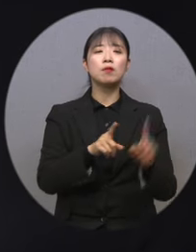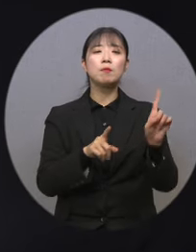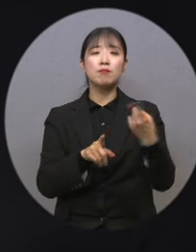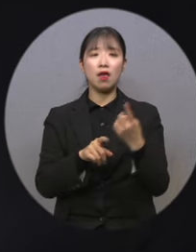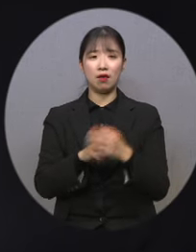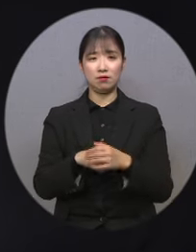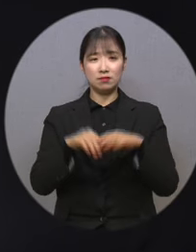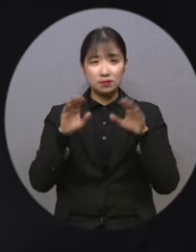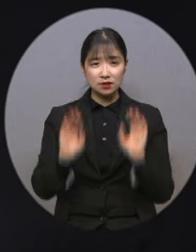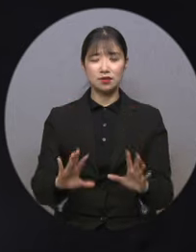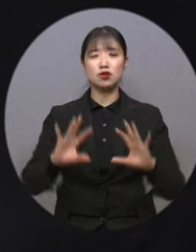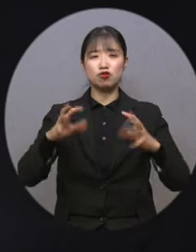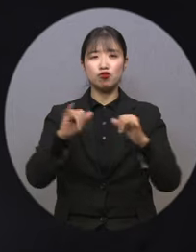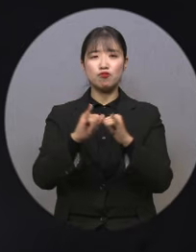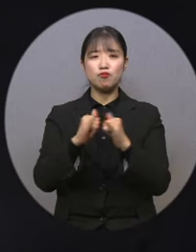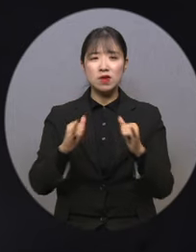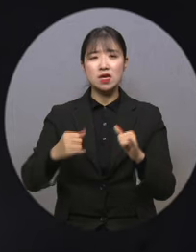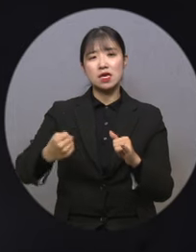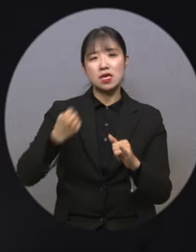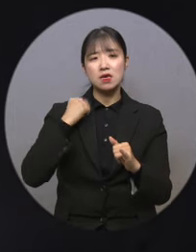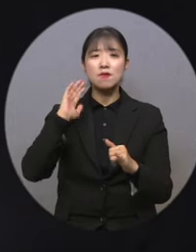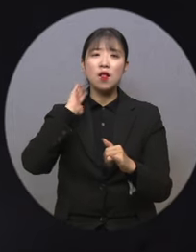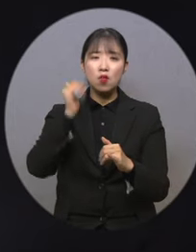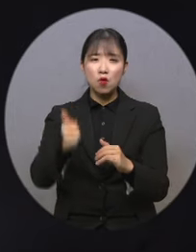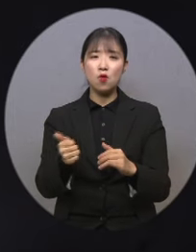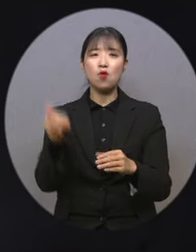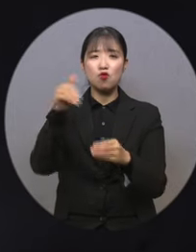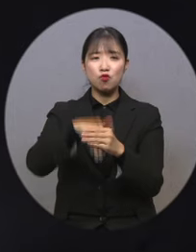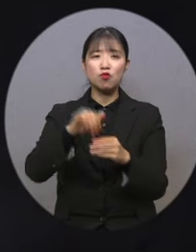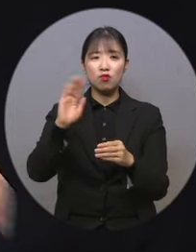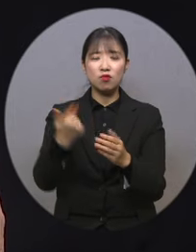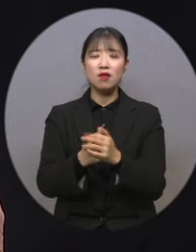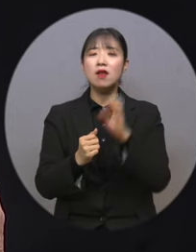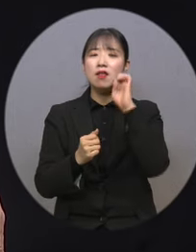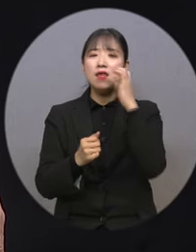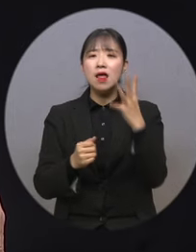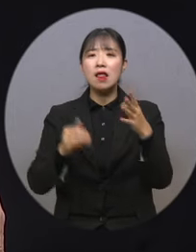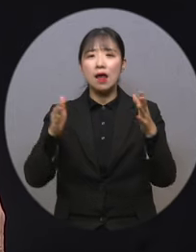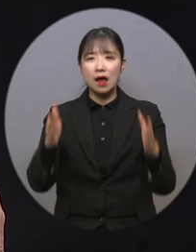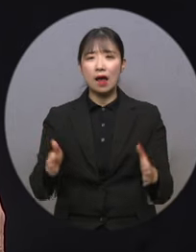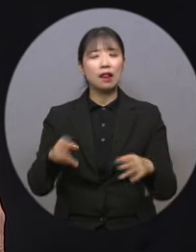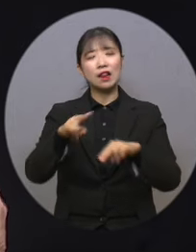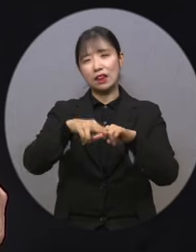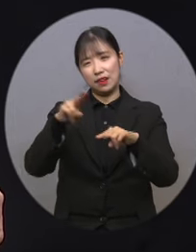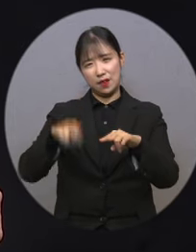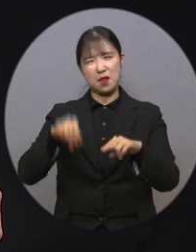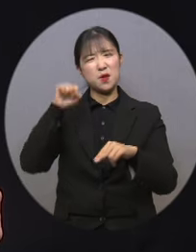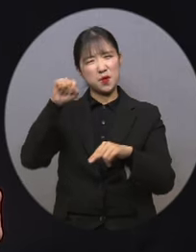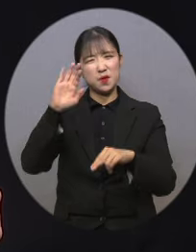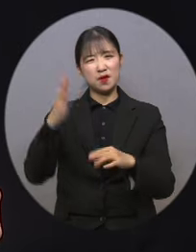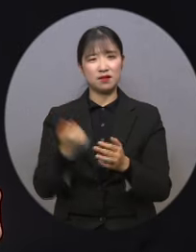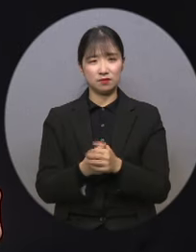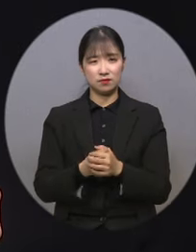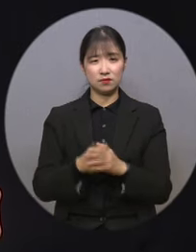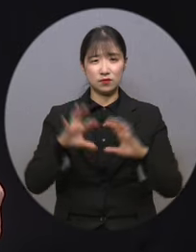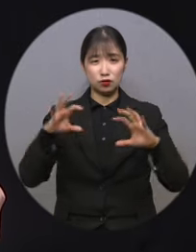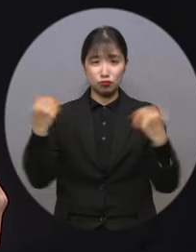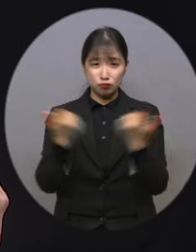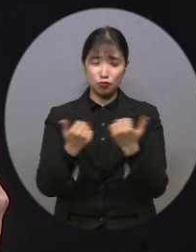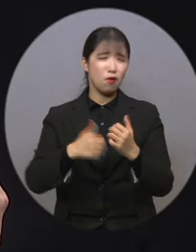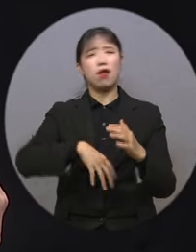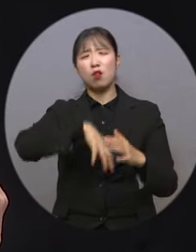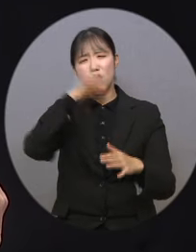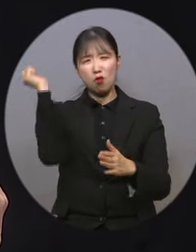지금 국민의힘 대통령 후보가 대통령이 되면 넉 달 안에 탄핵이 됩니다. 그 국회에서 당장